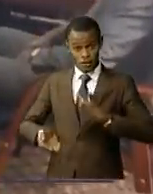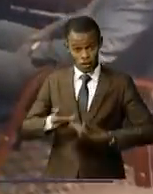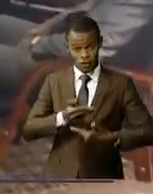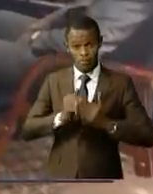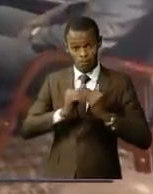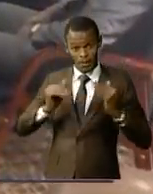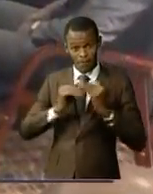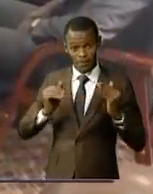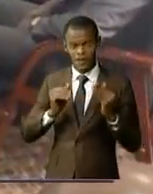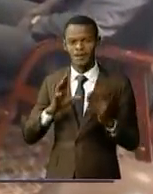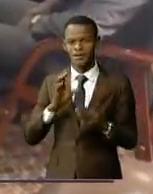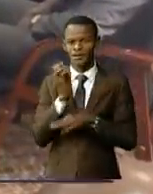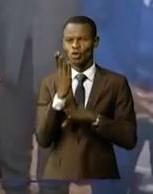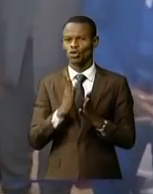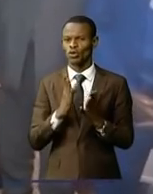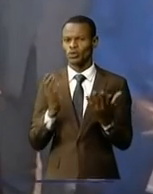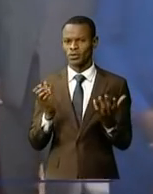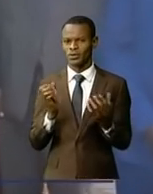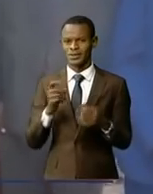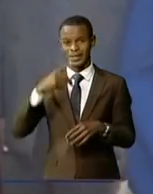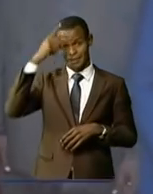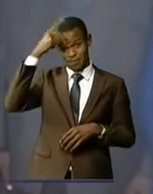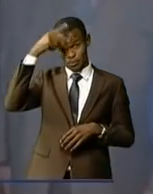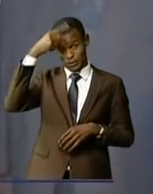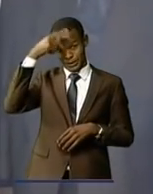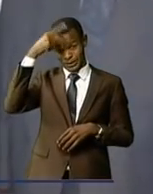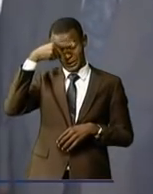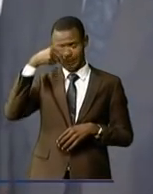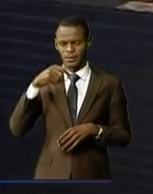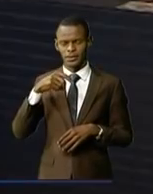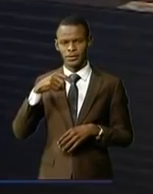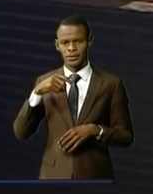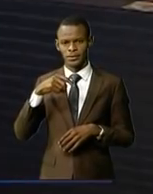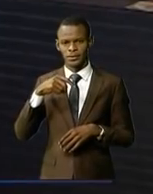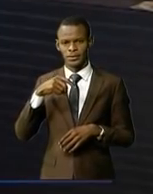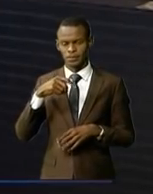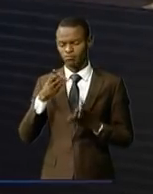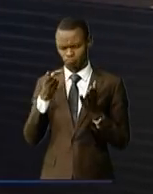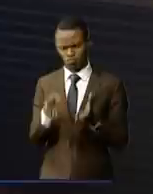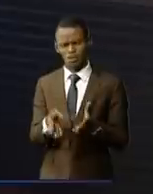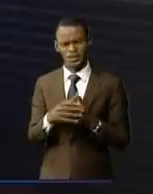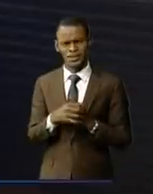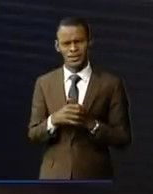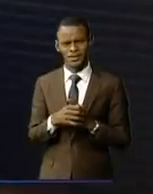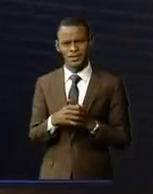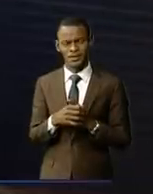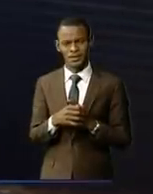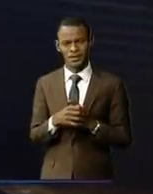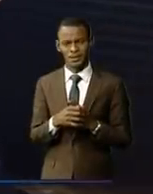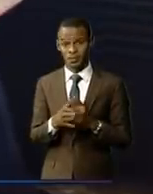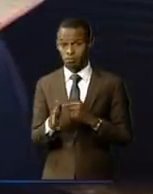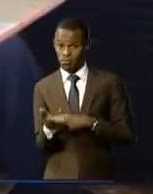conseiller politique du vice-premier ministre, ministre des Affaires étrangères, maître John Bombo, que s'est déroulée ce lundi dans la matinée cette cérémonie